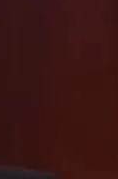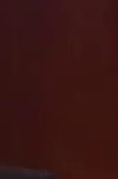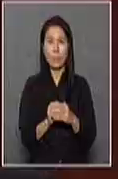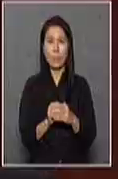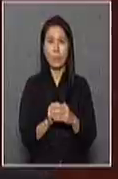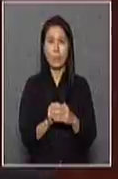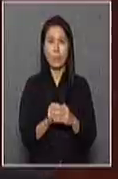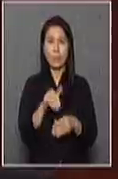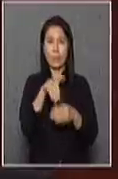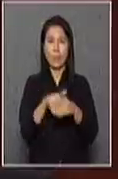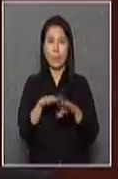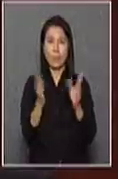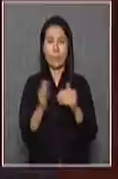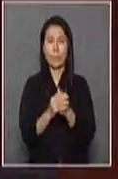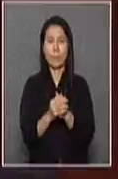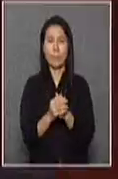開始表決。